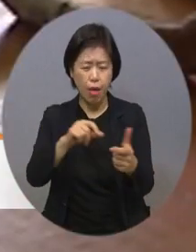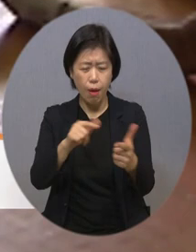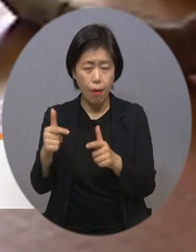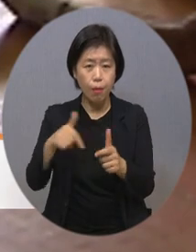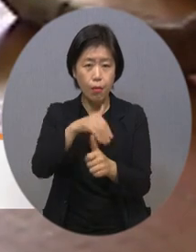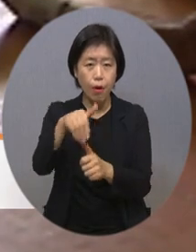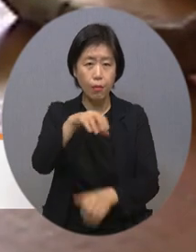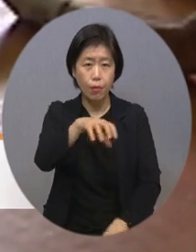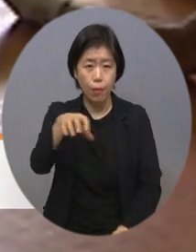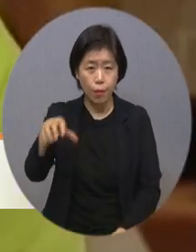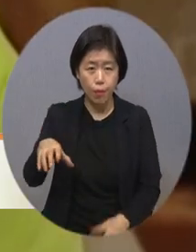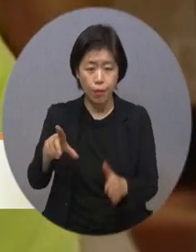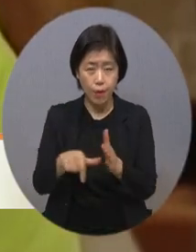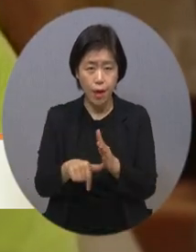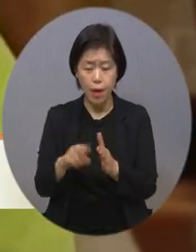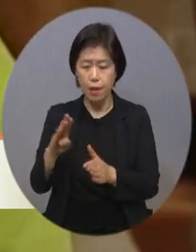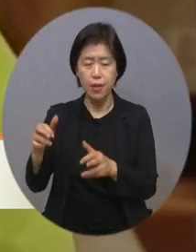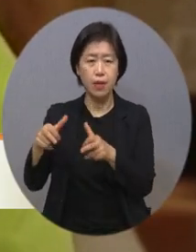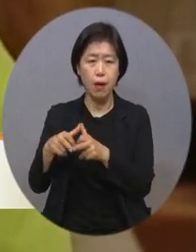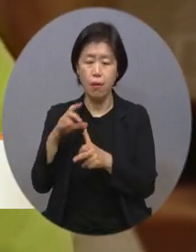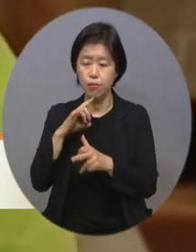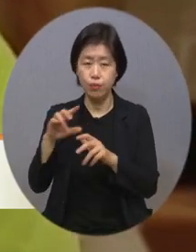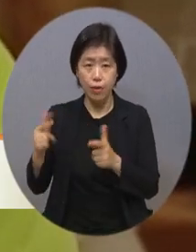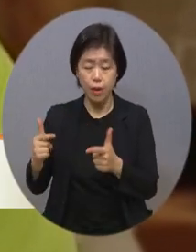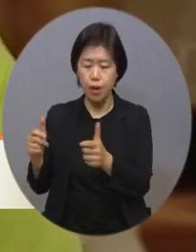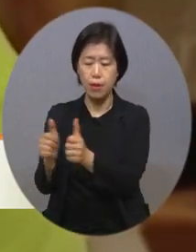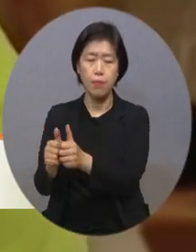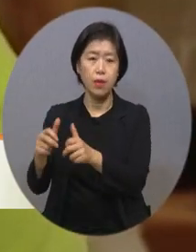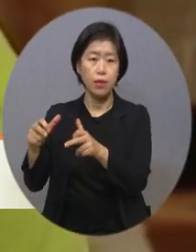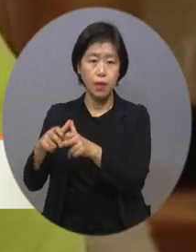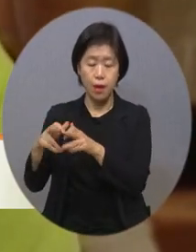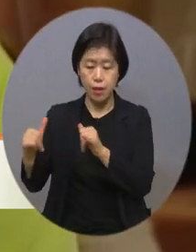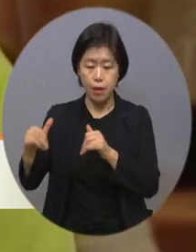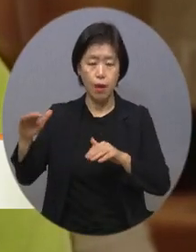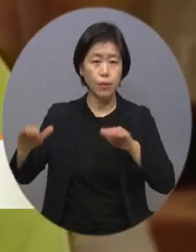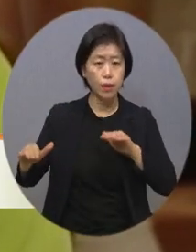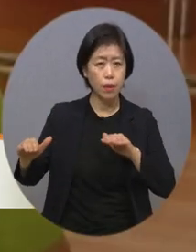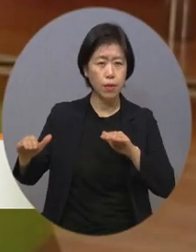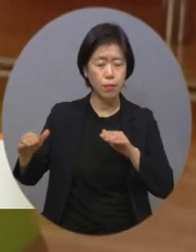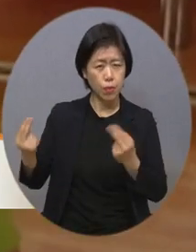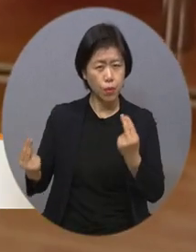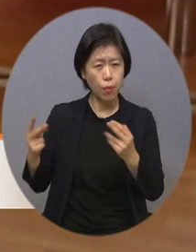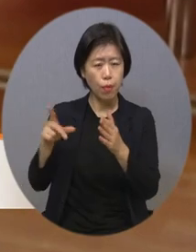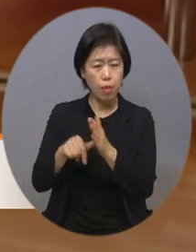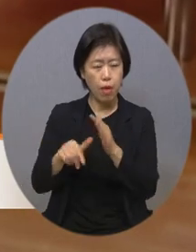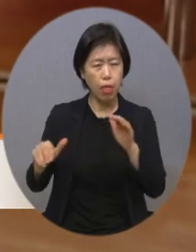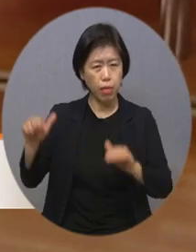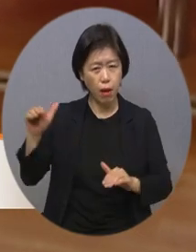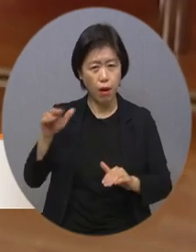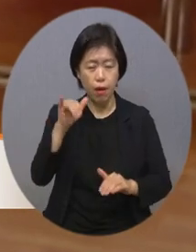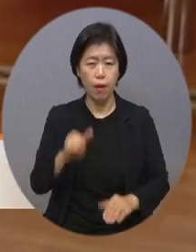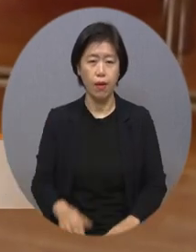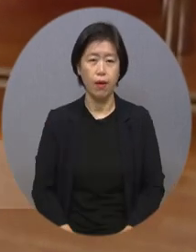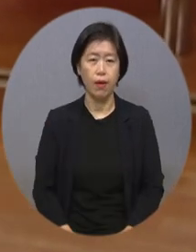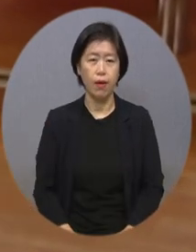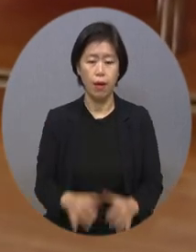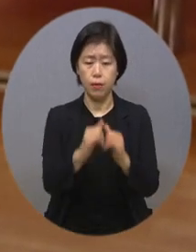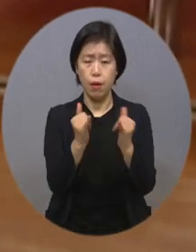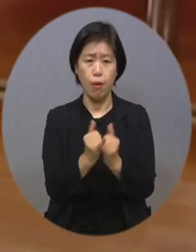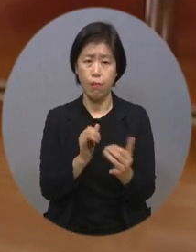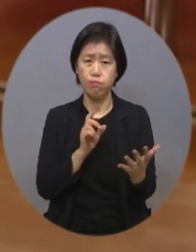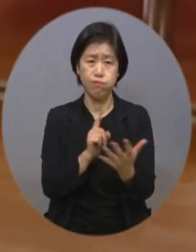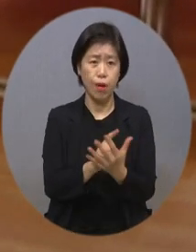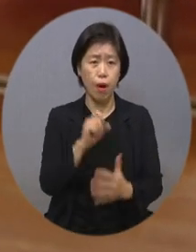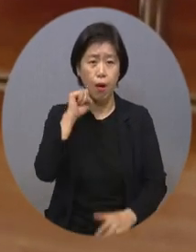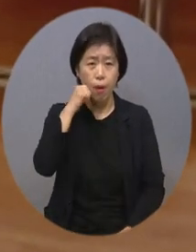비장애 뿐만 아닌 남성 장애인의 비해서도 사회적 장벽이 높다는 설명입니다 장애 여성의 어려움은